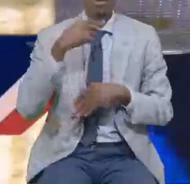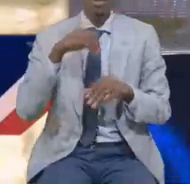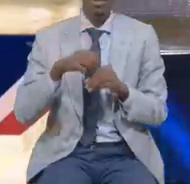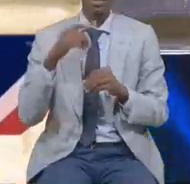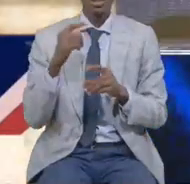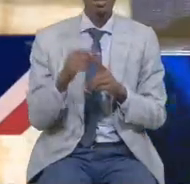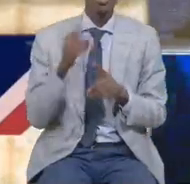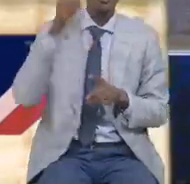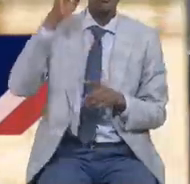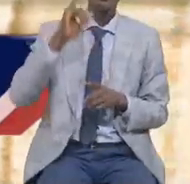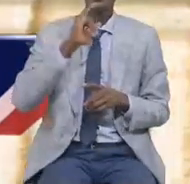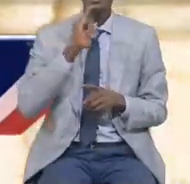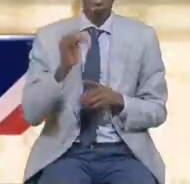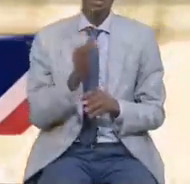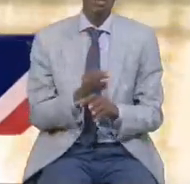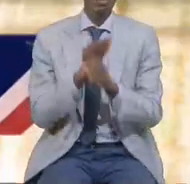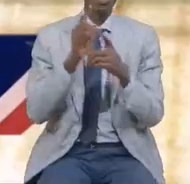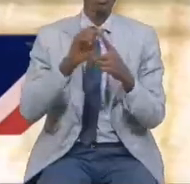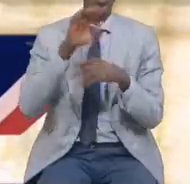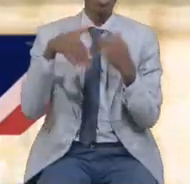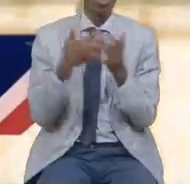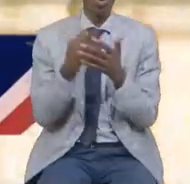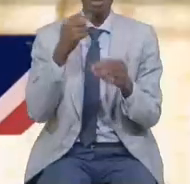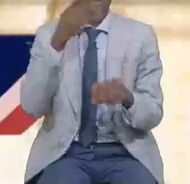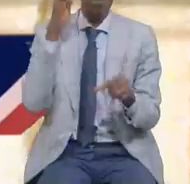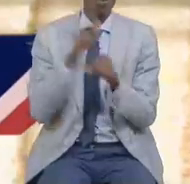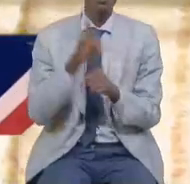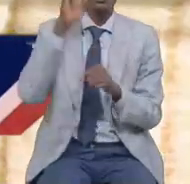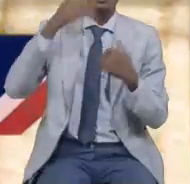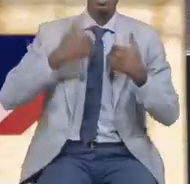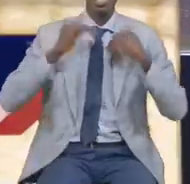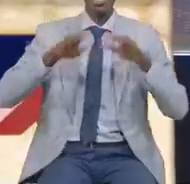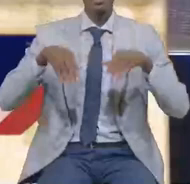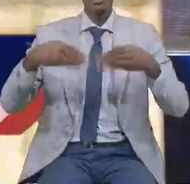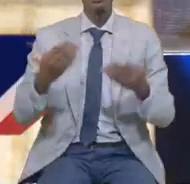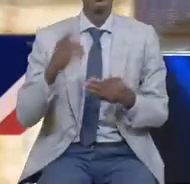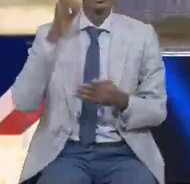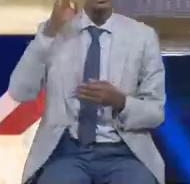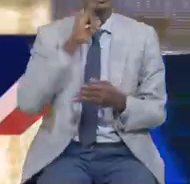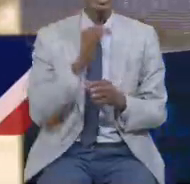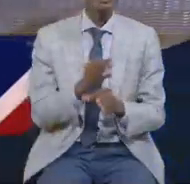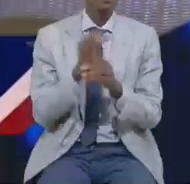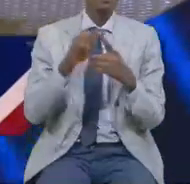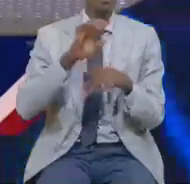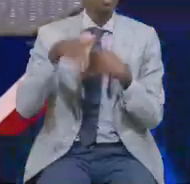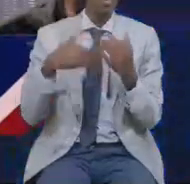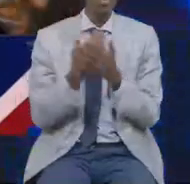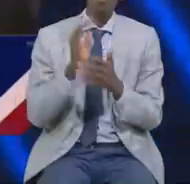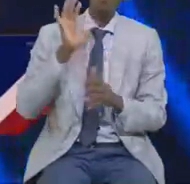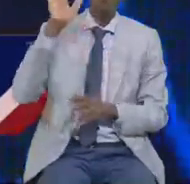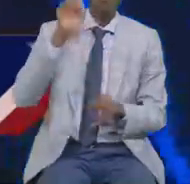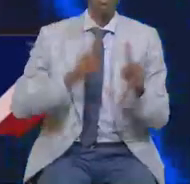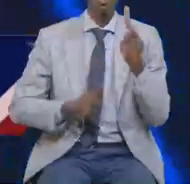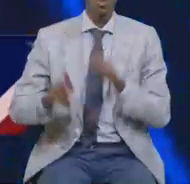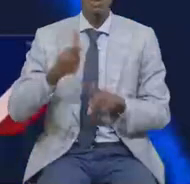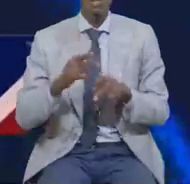est fidèle à toutes les promesses qu'il a données. Il est fidèle à tout son peuple. Et il a